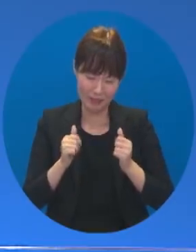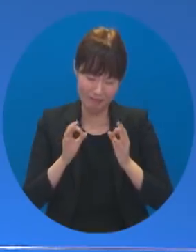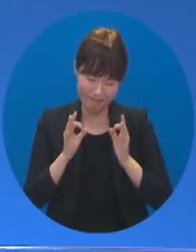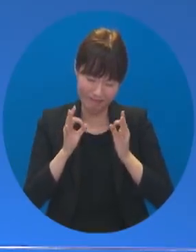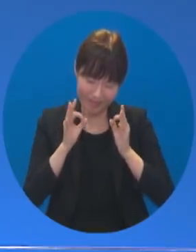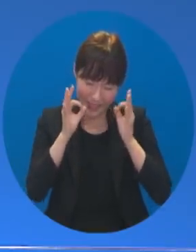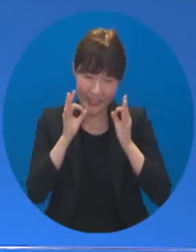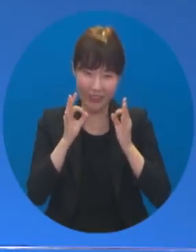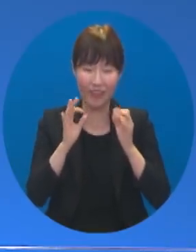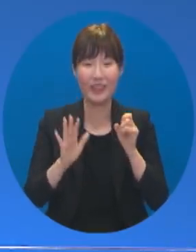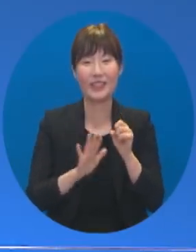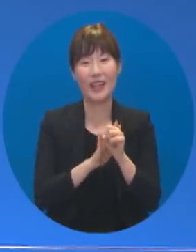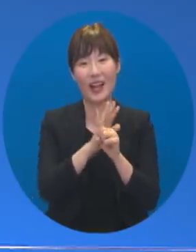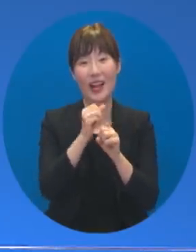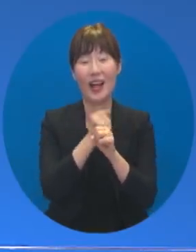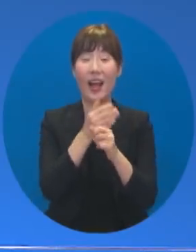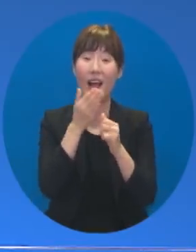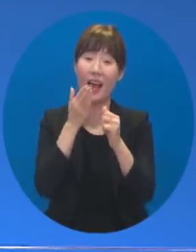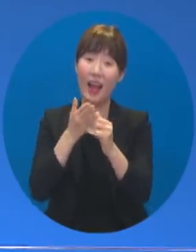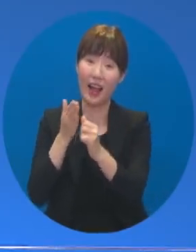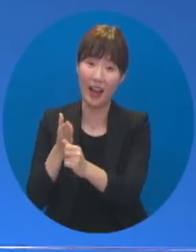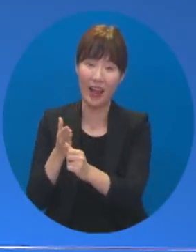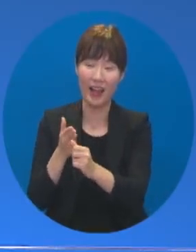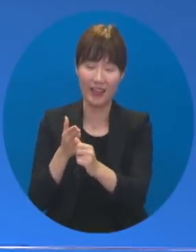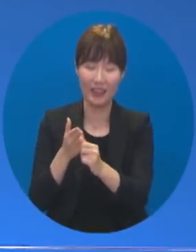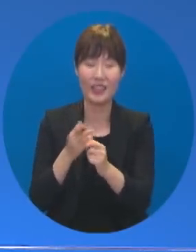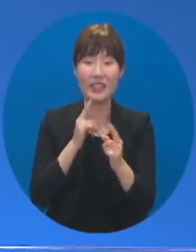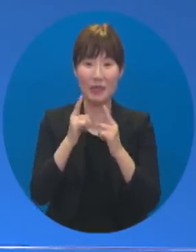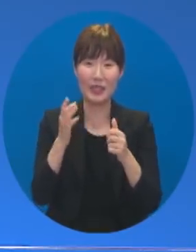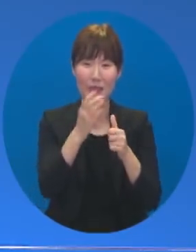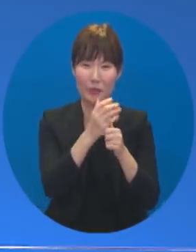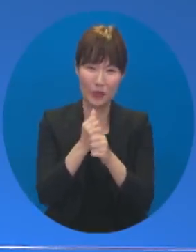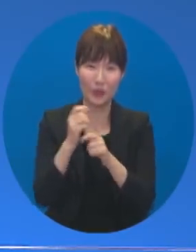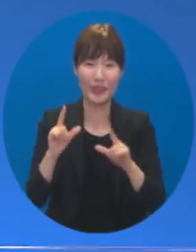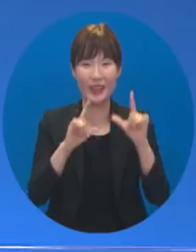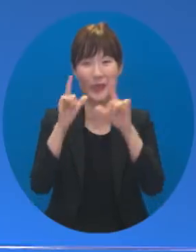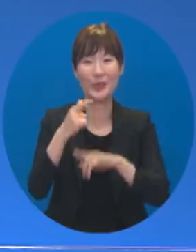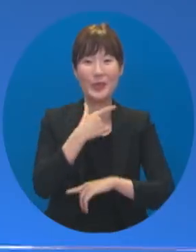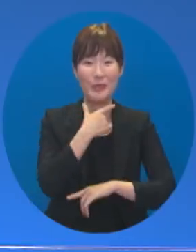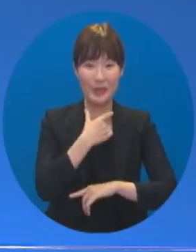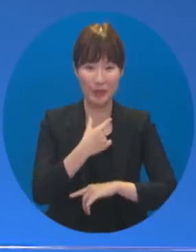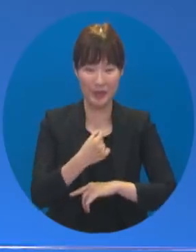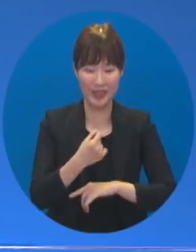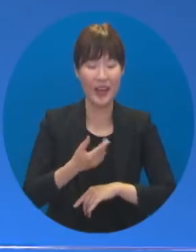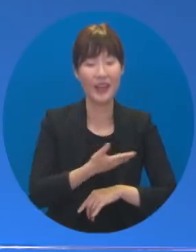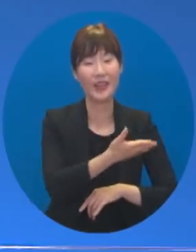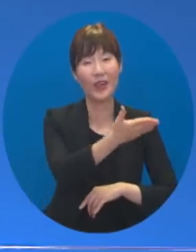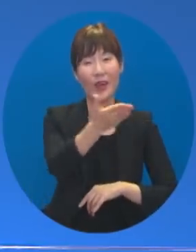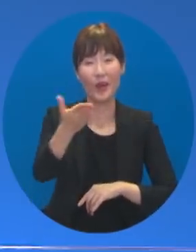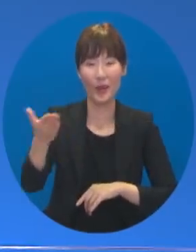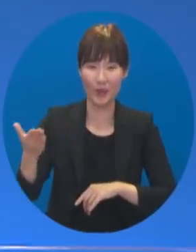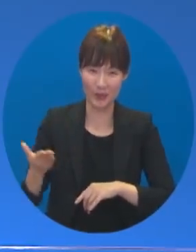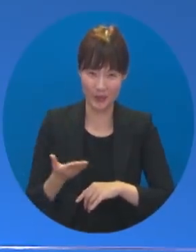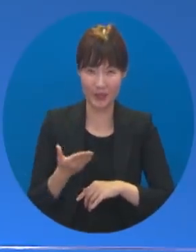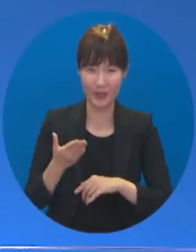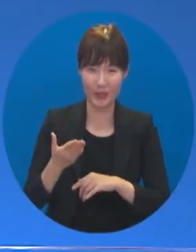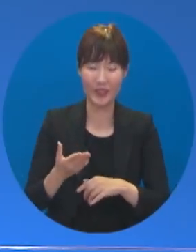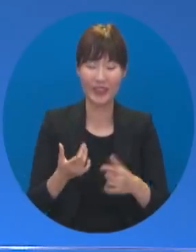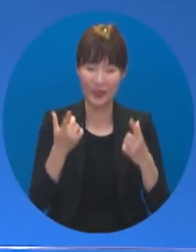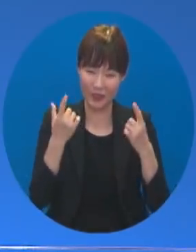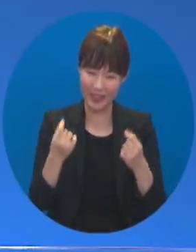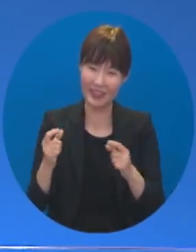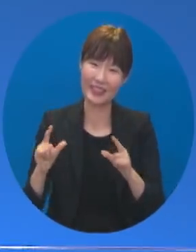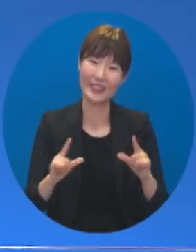사랑하라는 그 말씀 붙들면서 살겠습니다. 여러분들도 그렇게 살아가시면 좋겠고